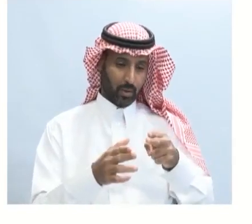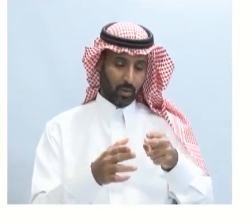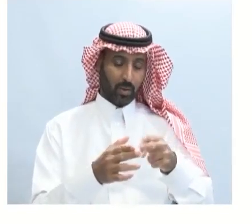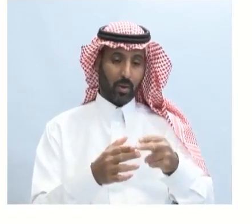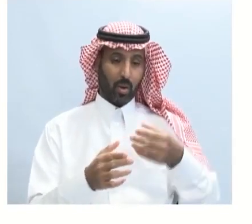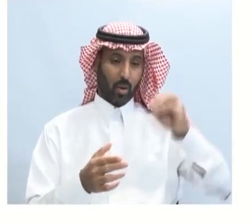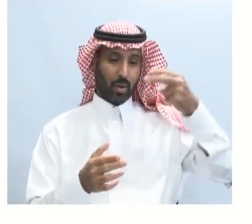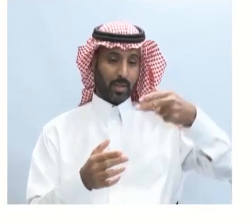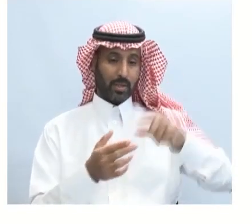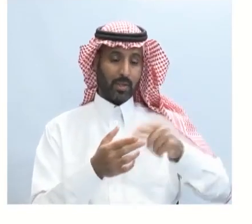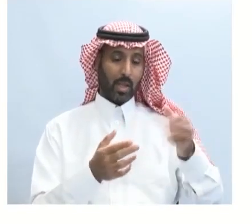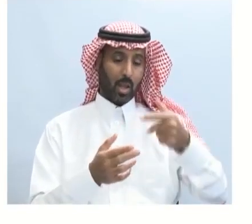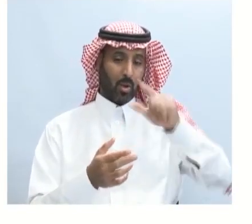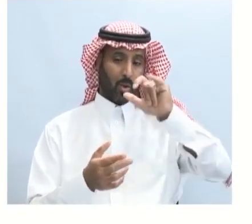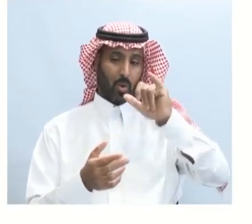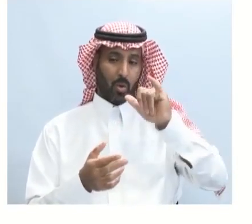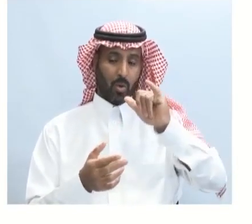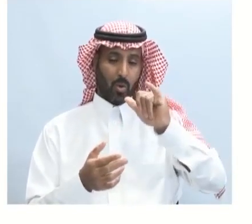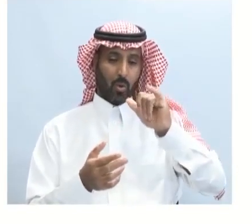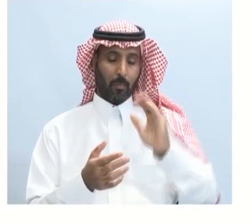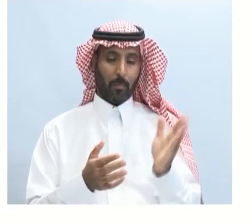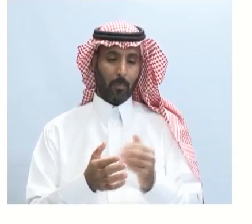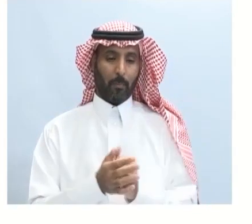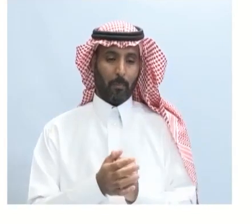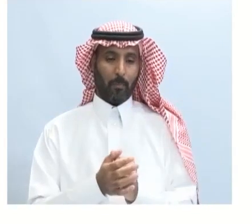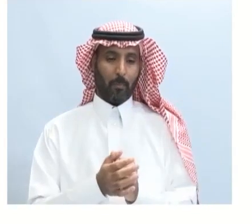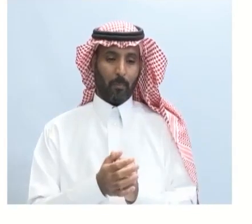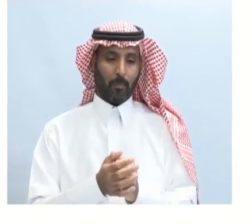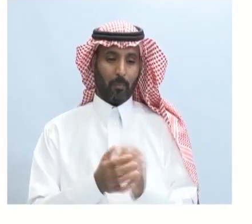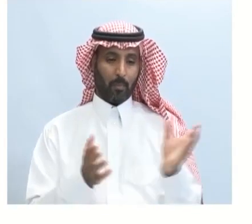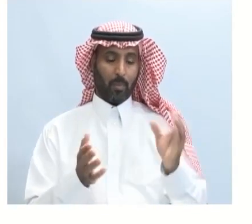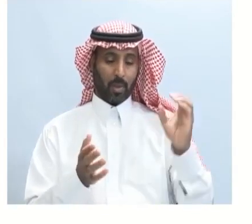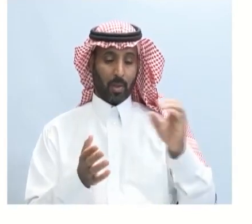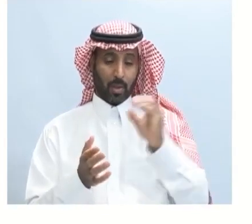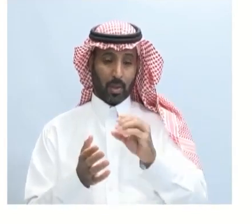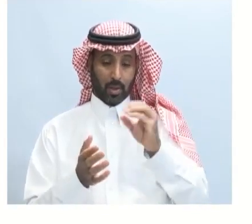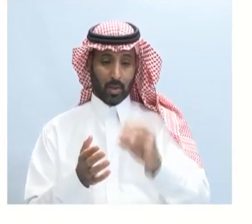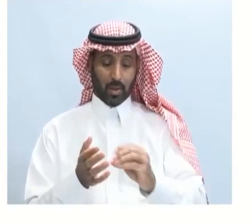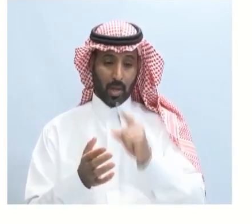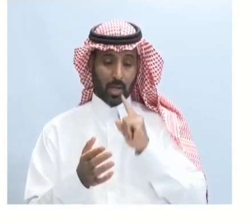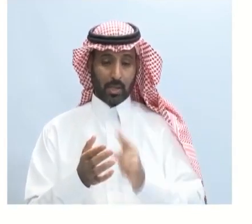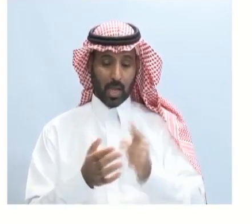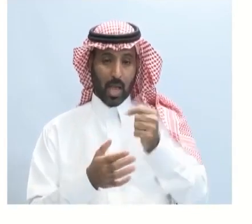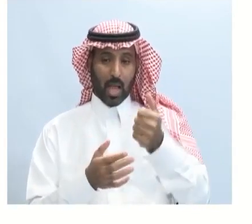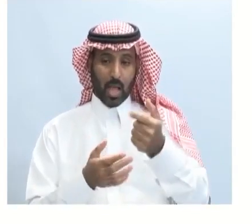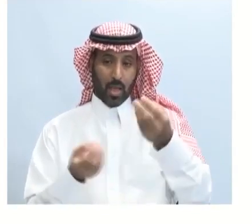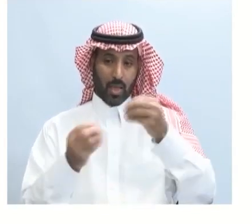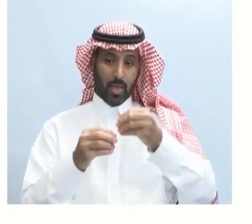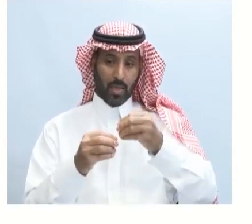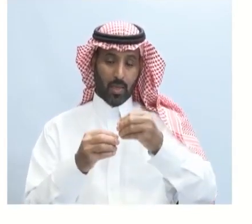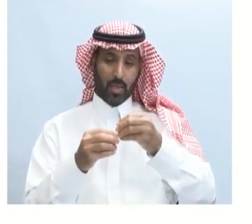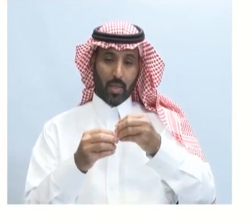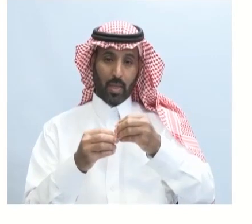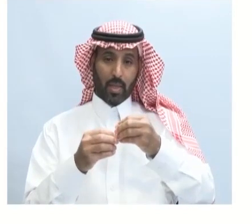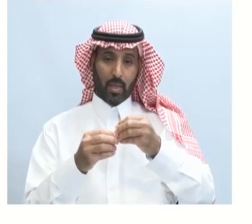بالكحول الميثيلي او الميثانول لاحظ الان في المكتوب على السهم اكسده وحذف